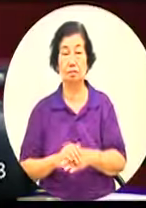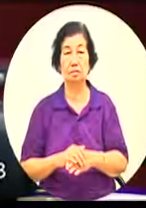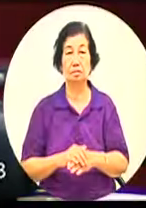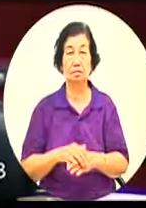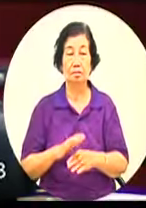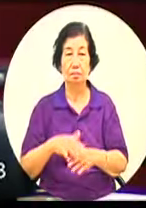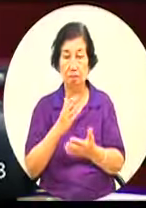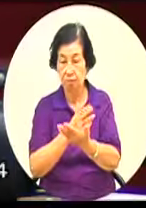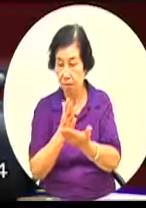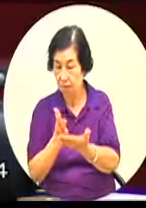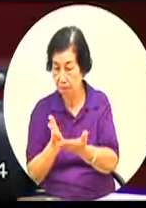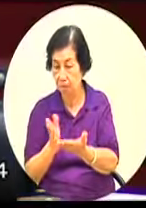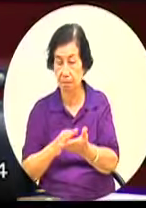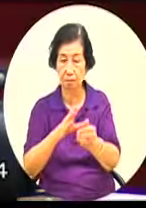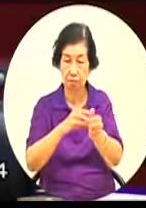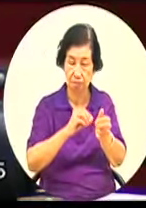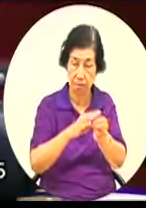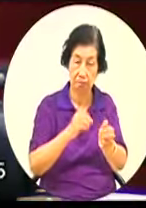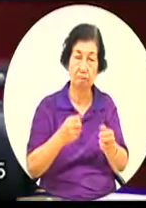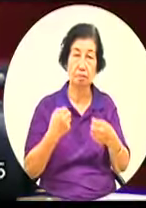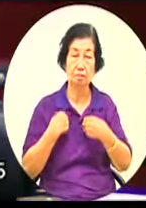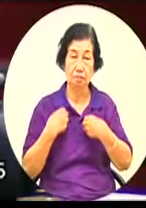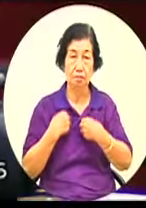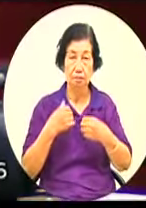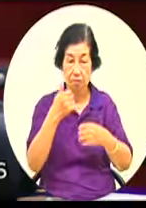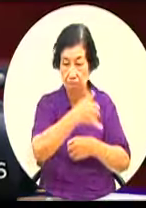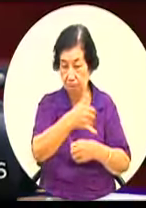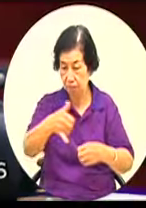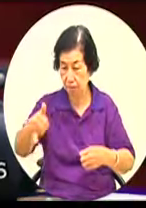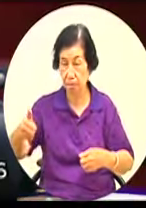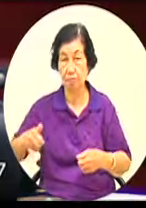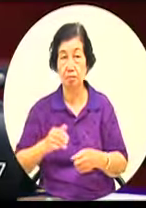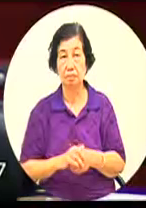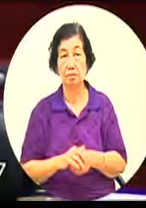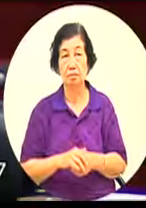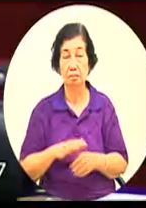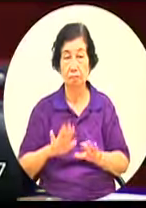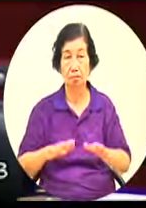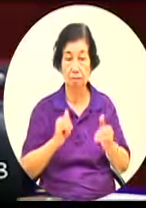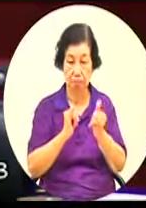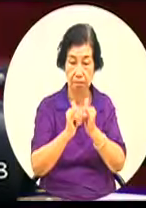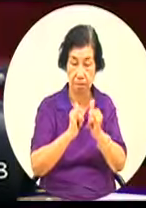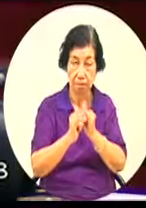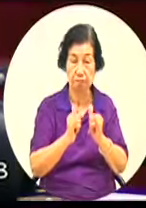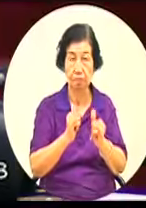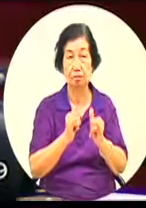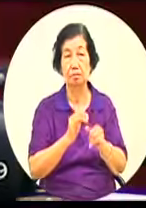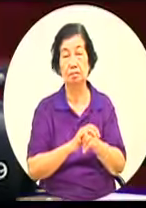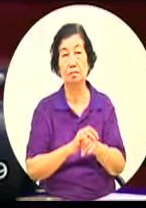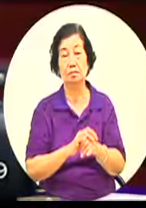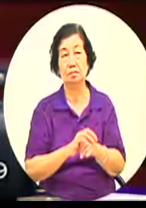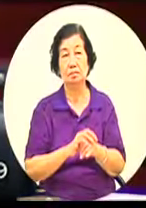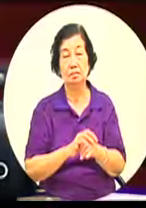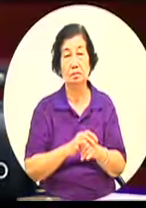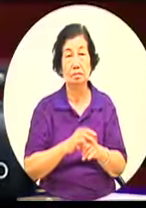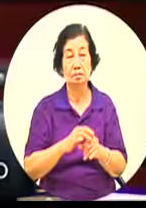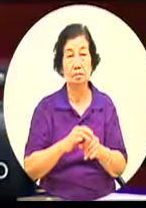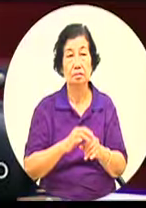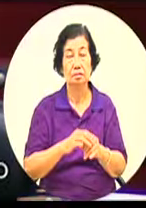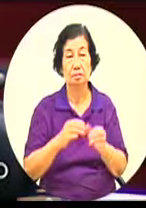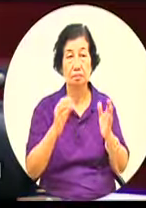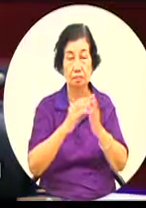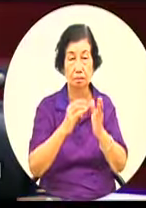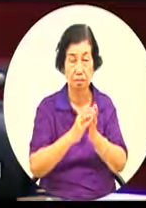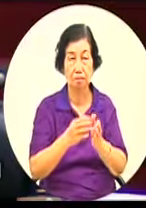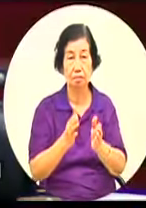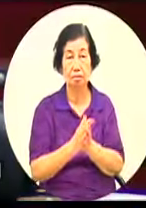学习的环境可以让他们去。那因此呢，本席除了在我们的社会局鼓励他们多增设社区长青学